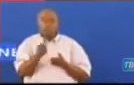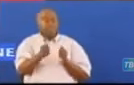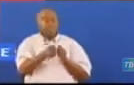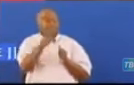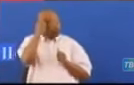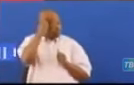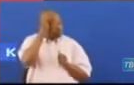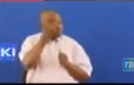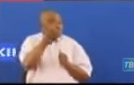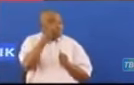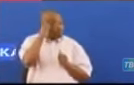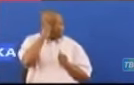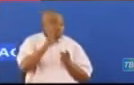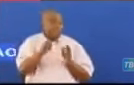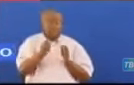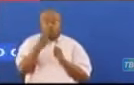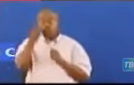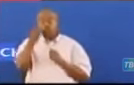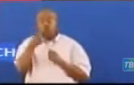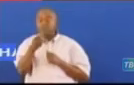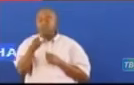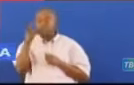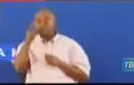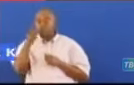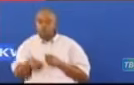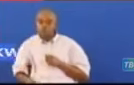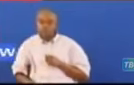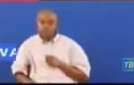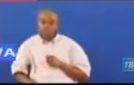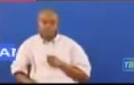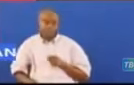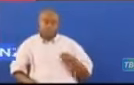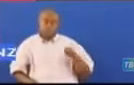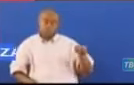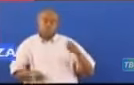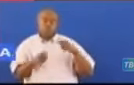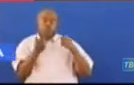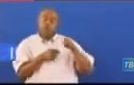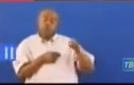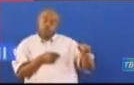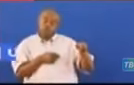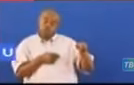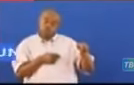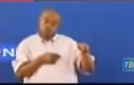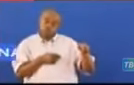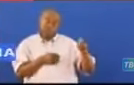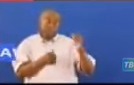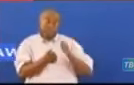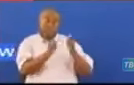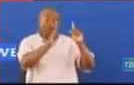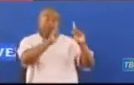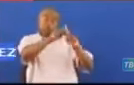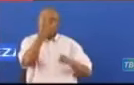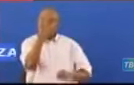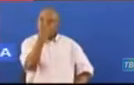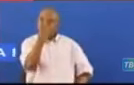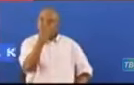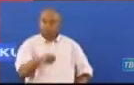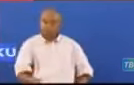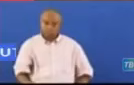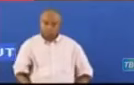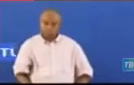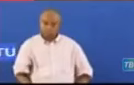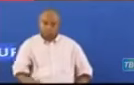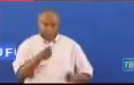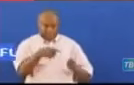nyeusi, kuita nyekundu nyekundu. Kitendo alichokifanya Askofu Gwajima, jambo la kwanza, kwa mujibu